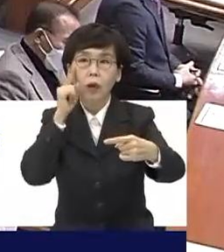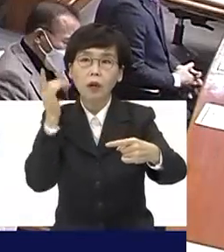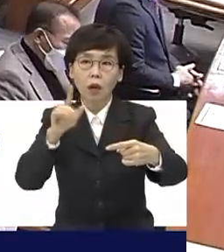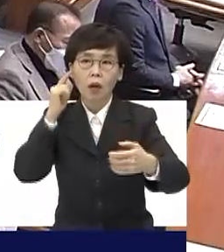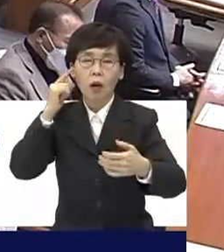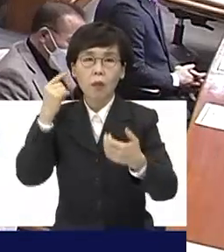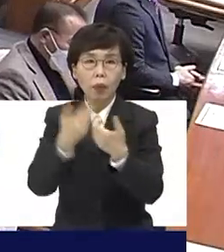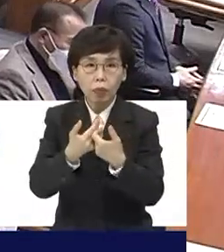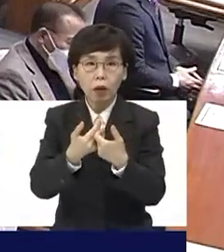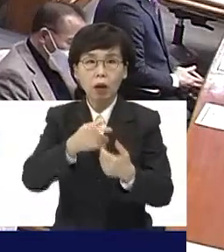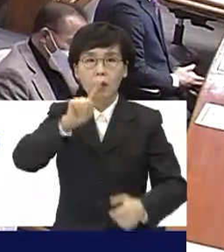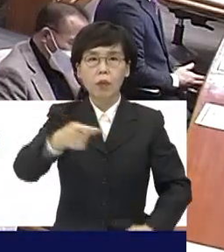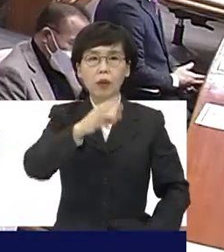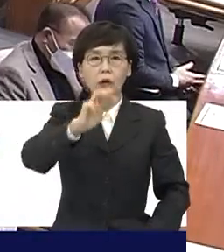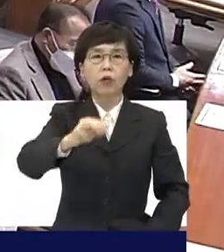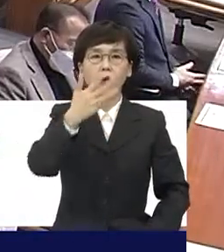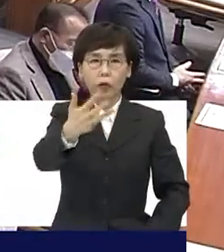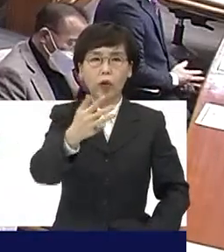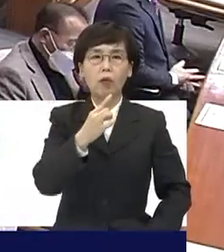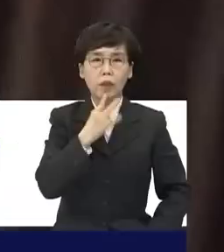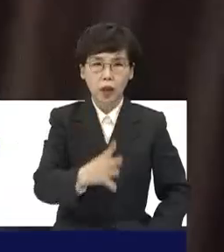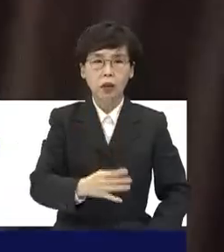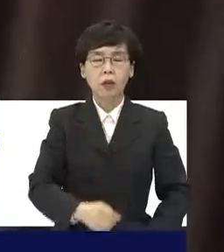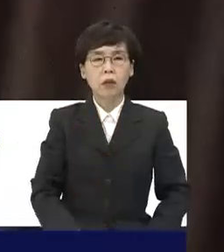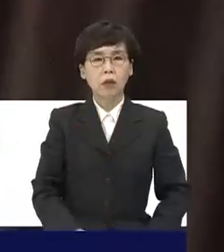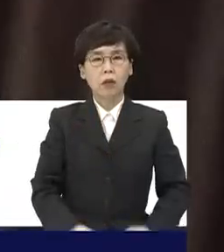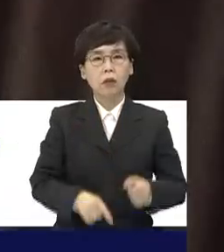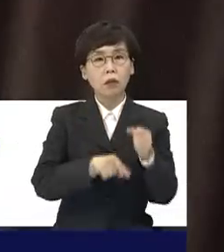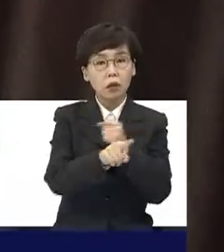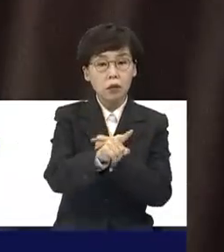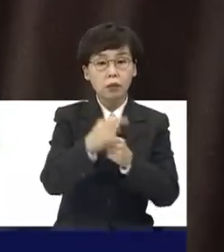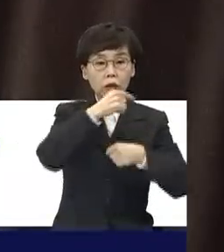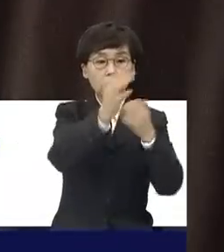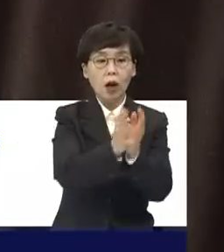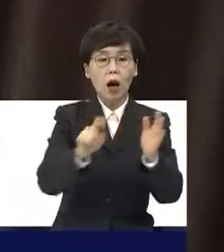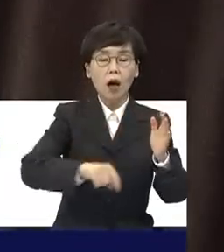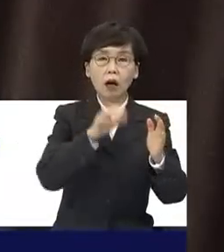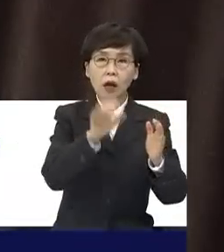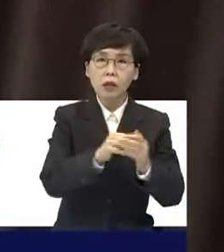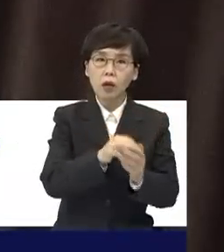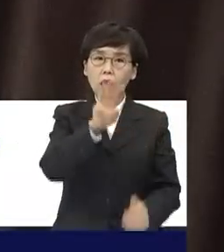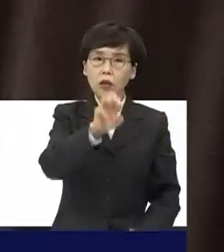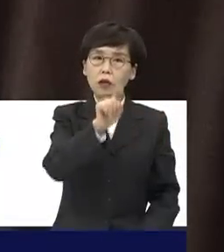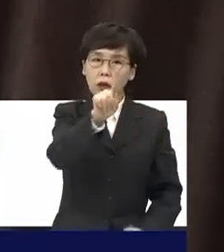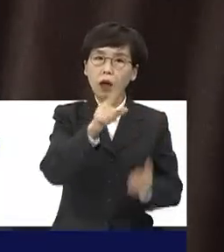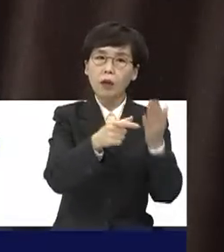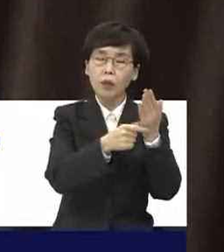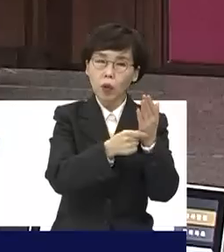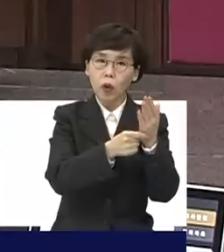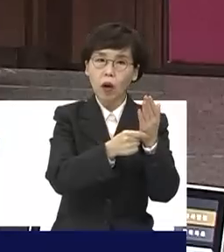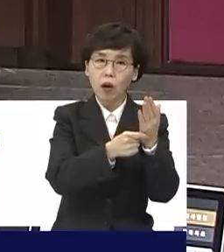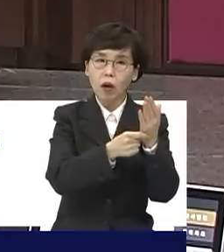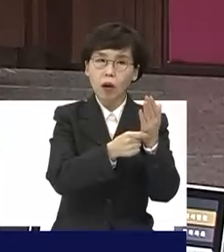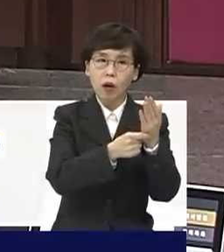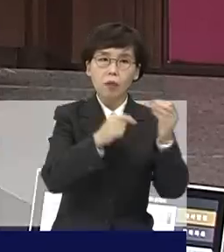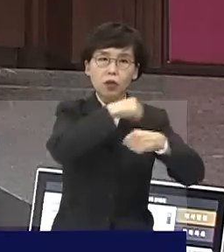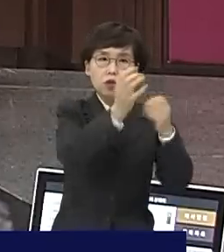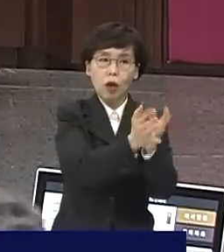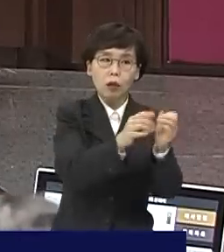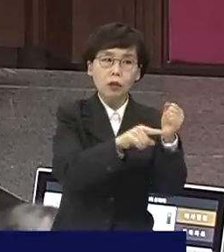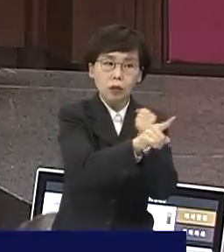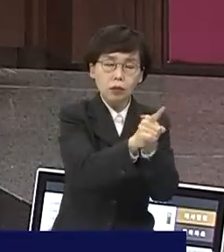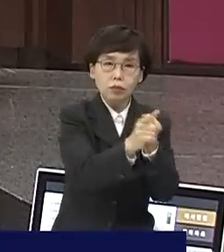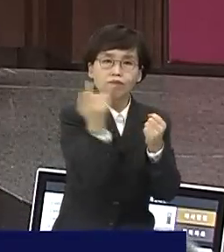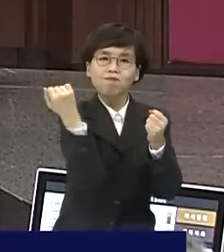반대표가 138표밖에 나오지 않았다는 것은 민주당에서 최소 31표 이탈표가 있다는 뜻이라서 정치적